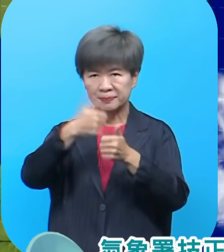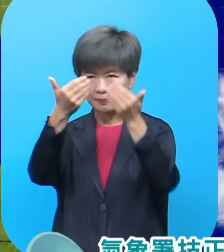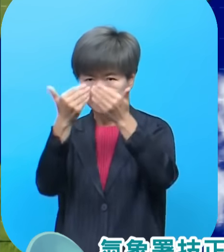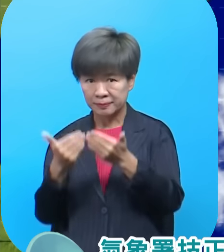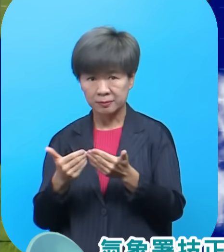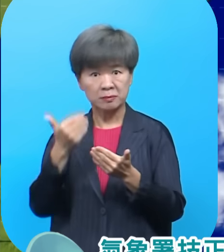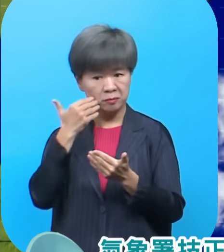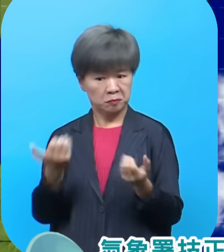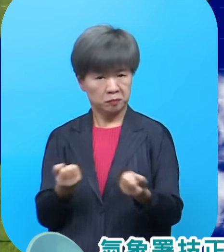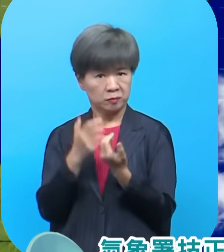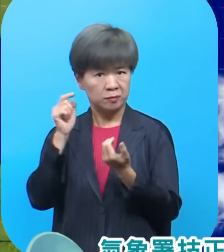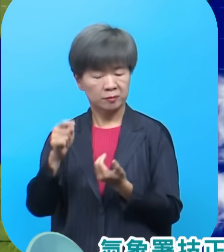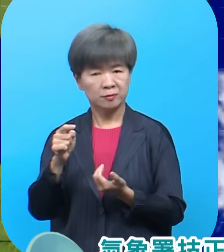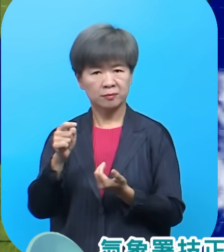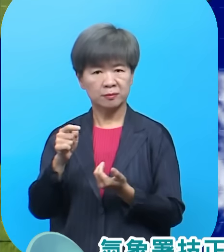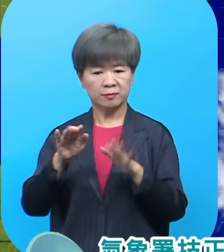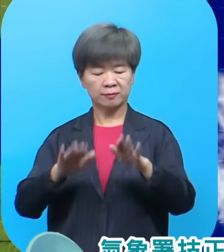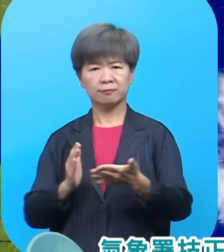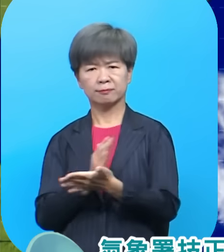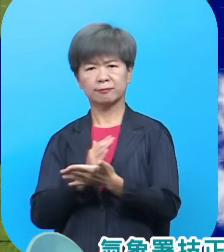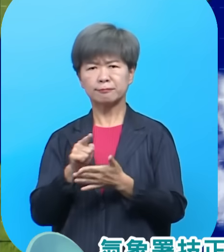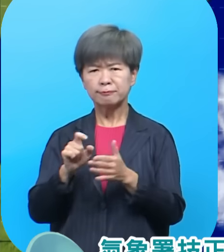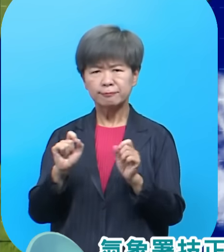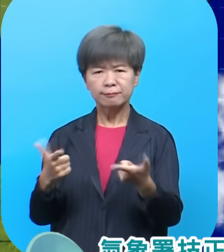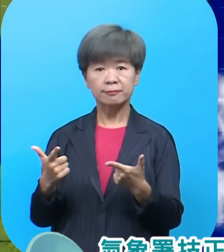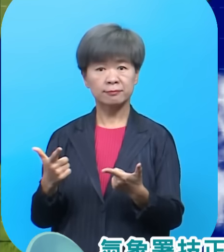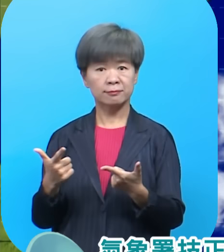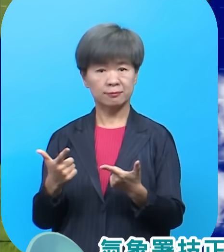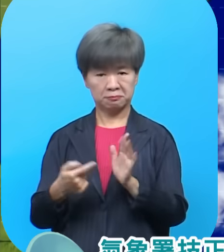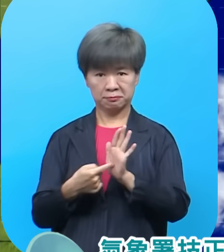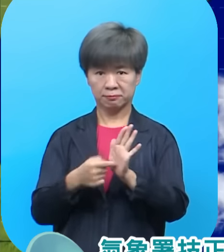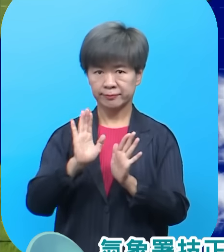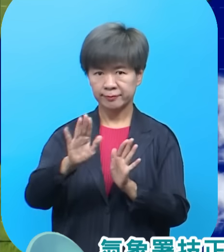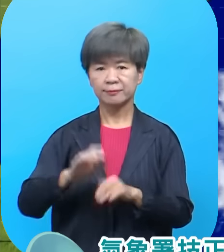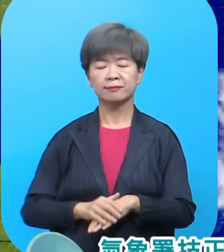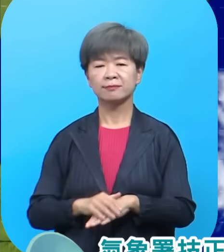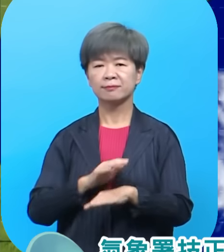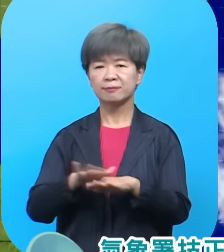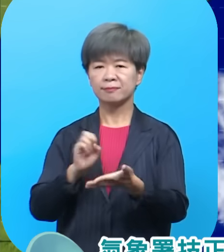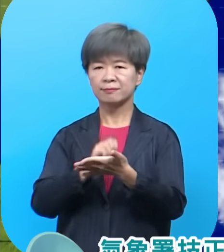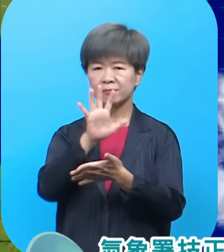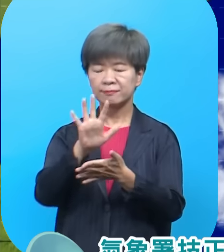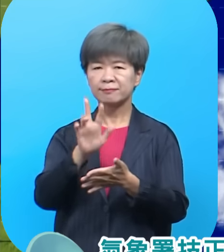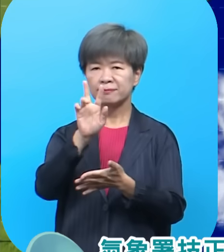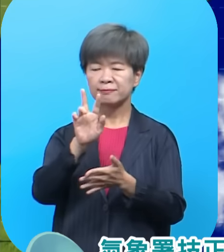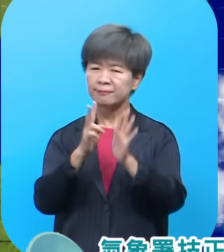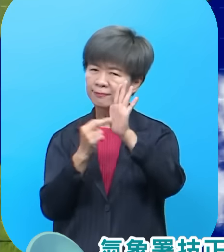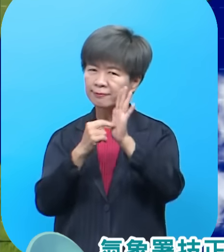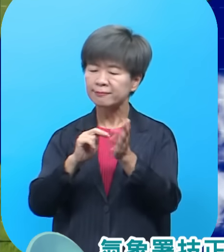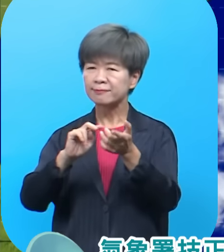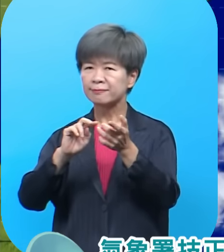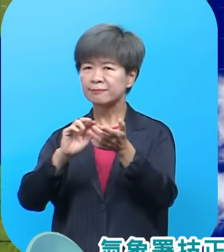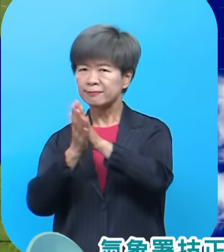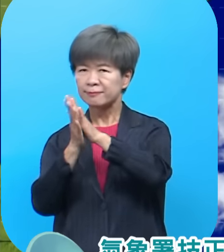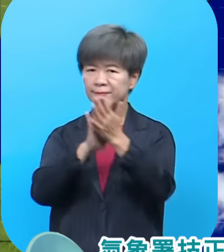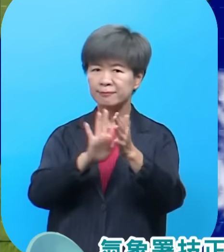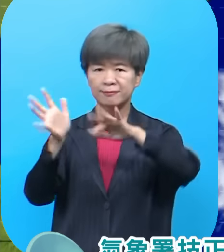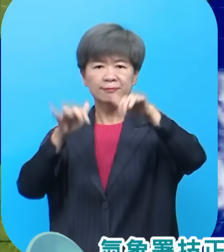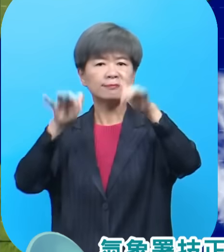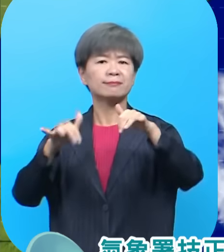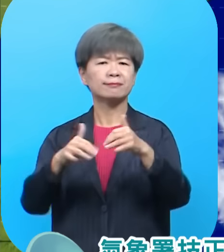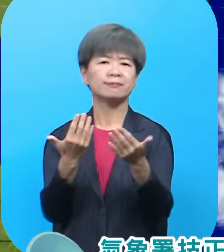子有和我们现在预报是不太一样的情况出现的时候，我们就会调整我们的预报，甚至风和雨的预报。这个时候我刚刚